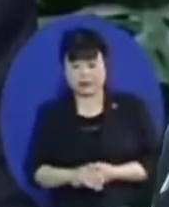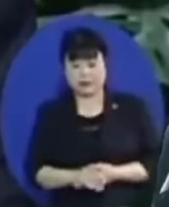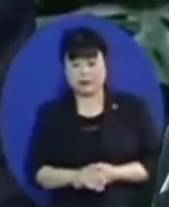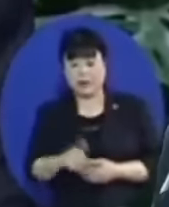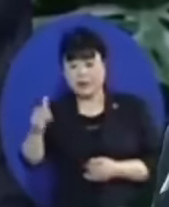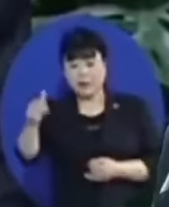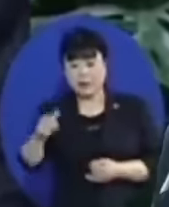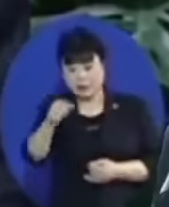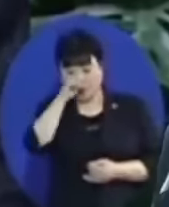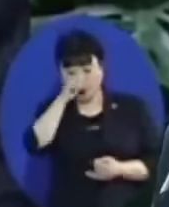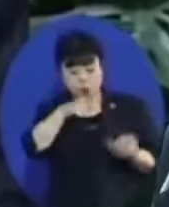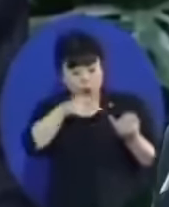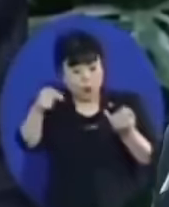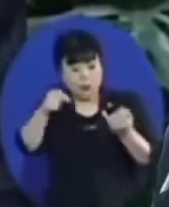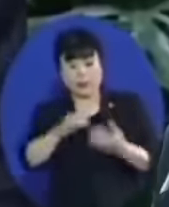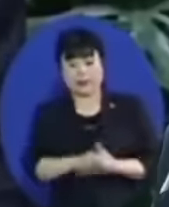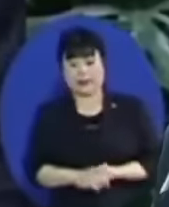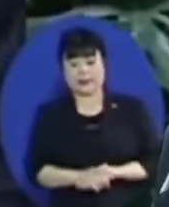사람 택합니다.